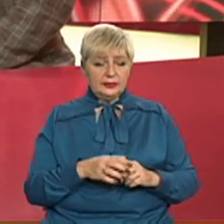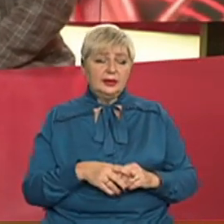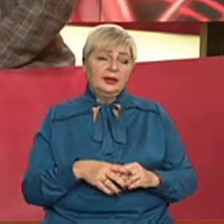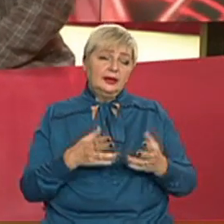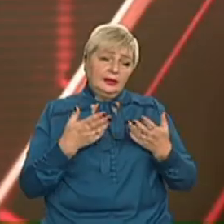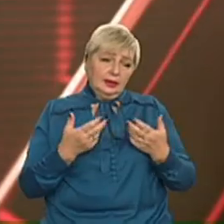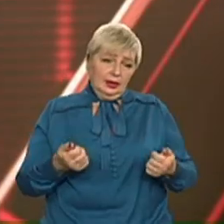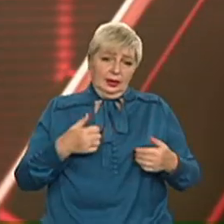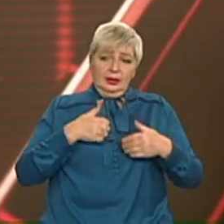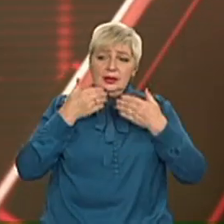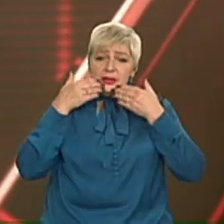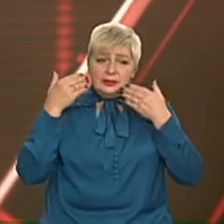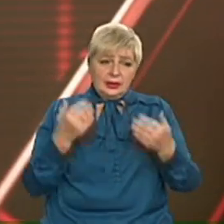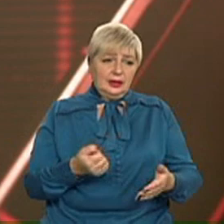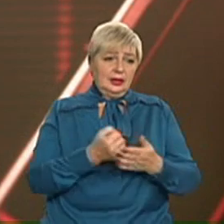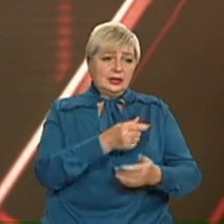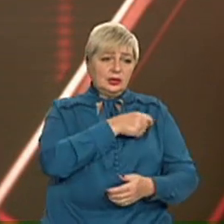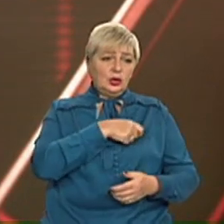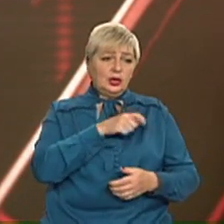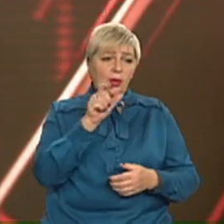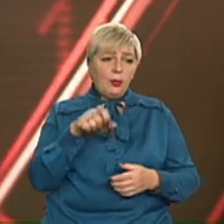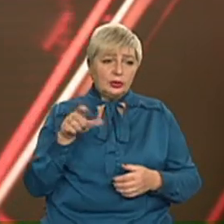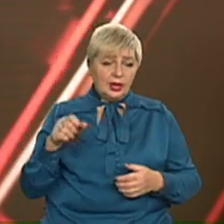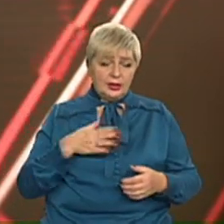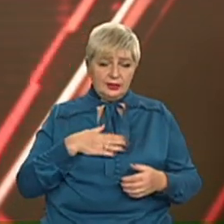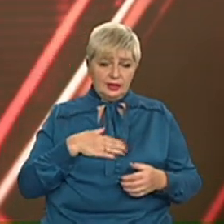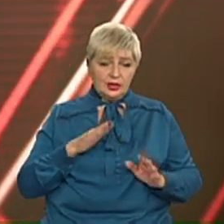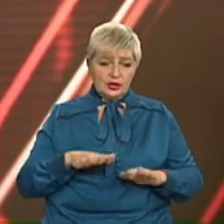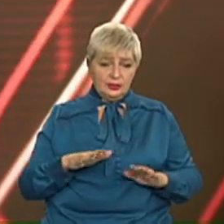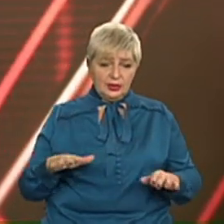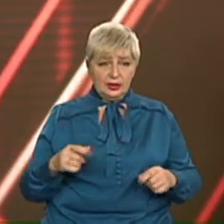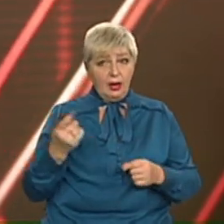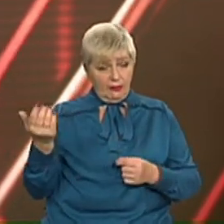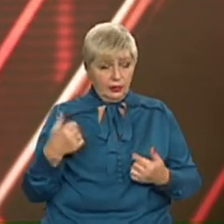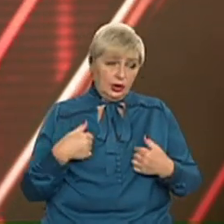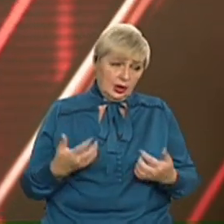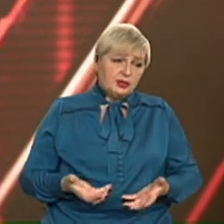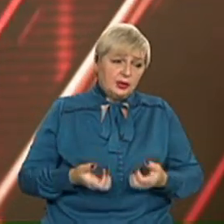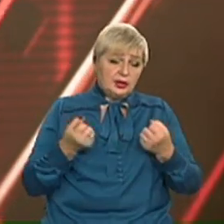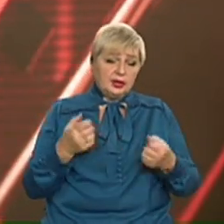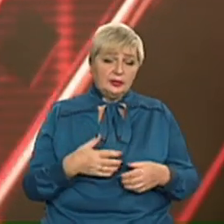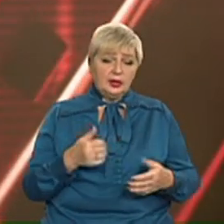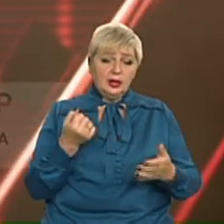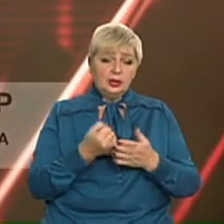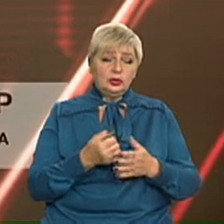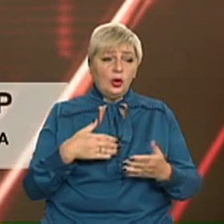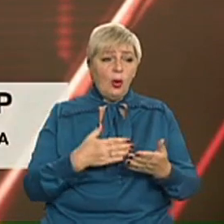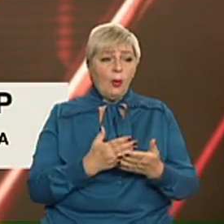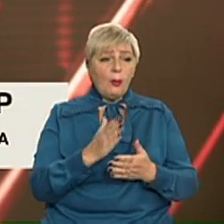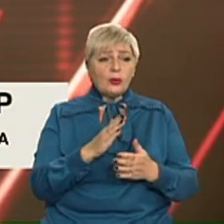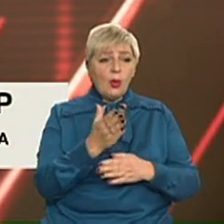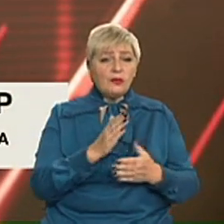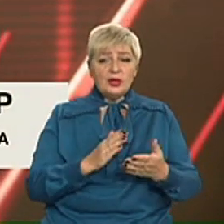Многоразово звертались до всіх, до депутатів наших місцевих, і вони нас взагалі-то підтримують, до профільних комітетів,